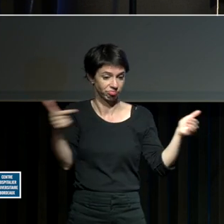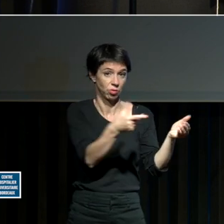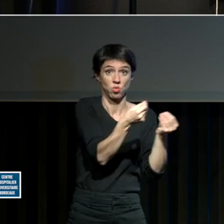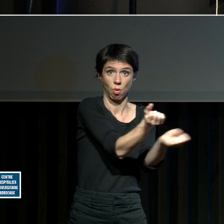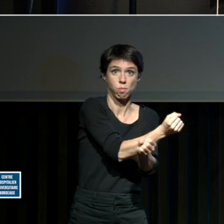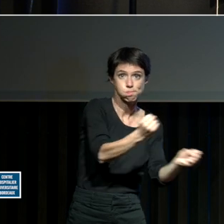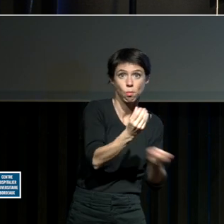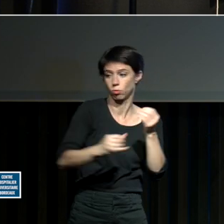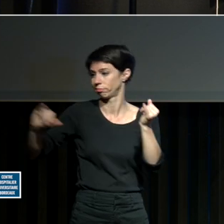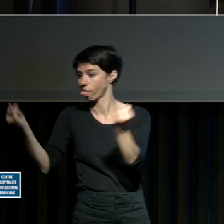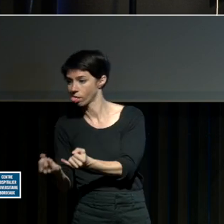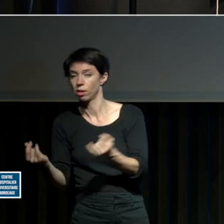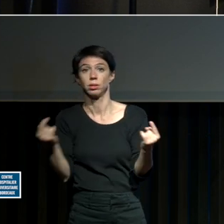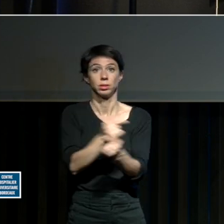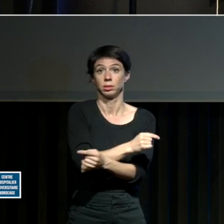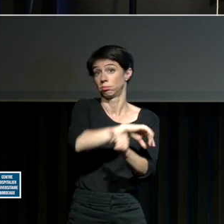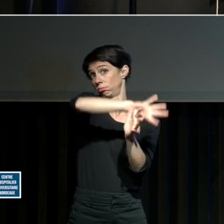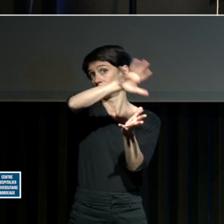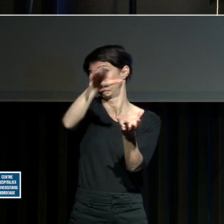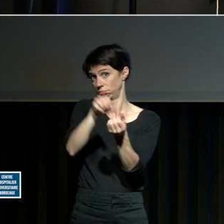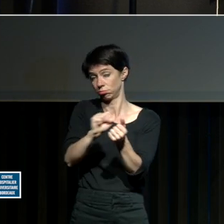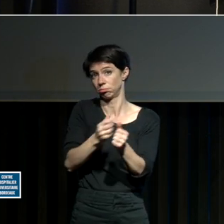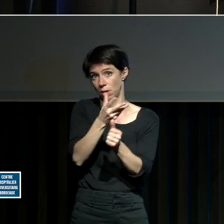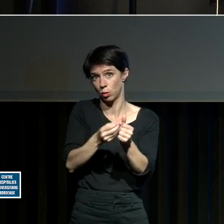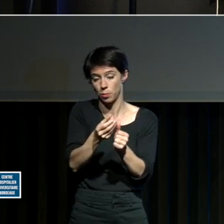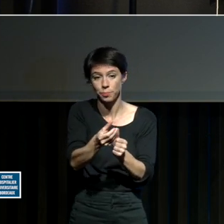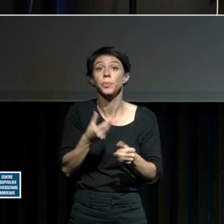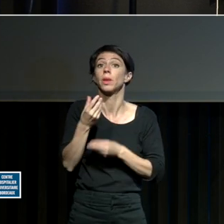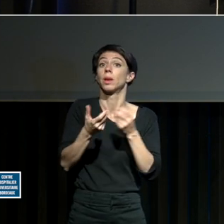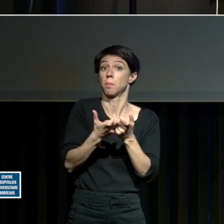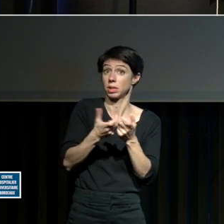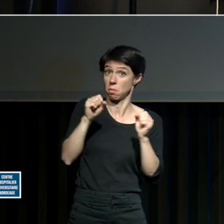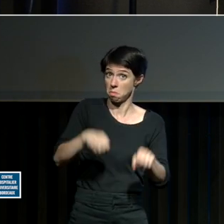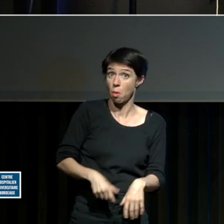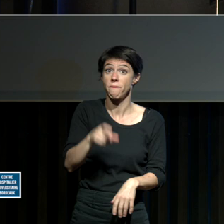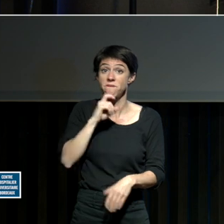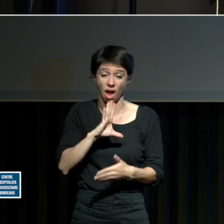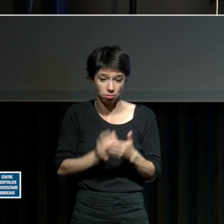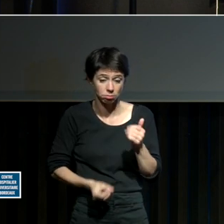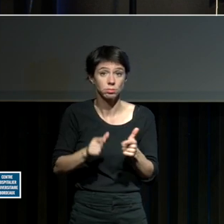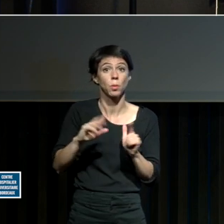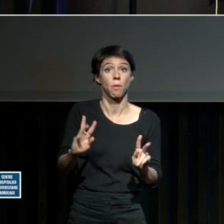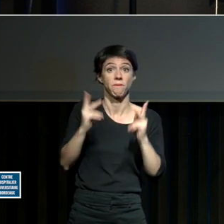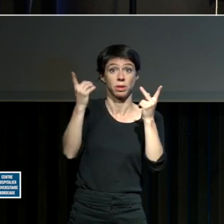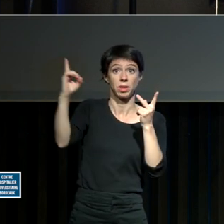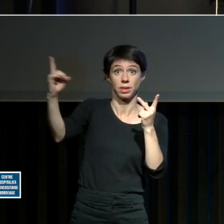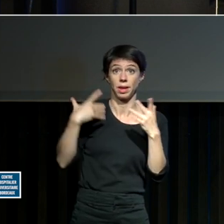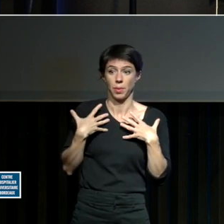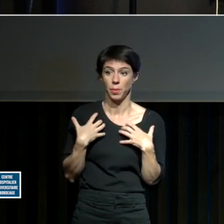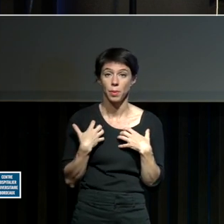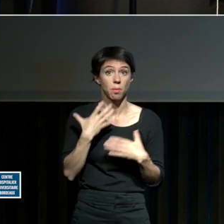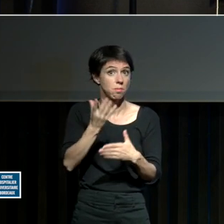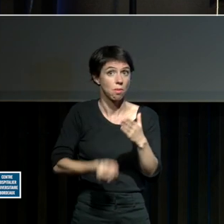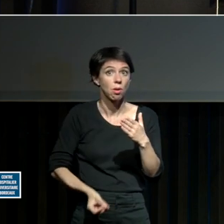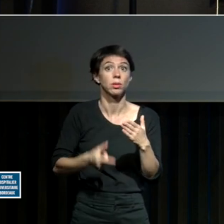surpoids. Et puis voilà, tout un ensemble de symptômes, anémie ou carence en vitamine D par isolement